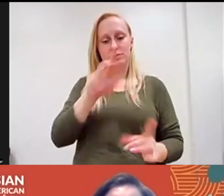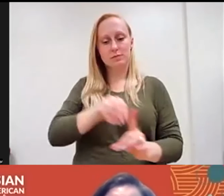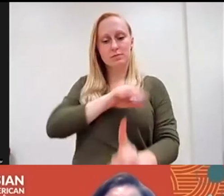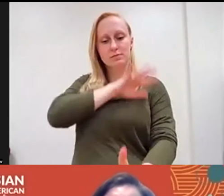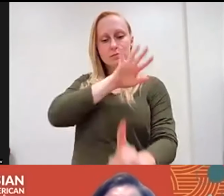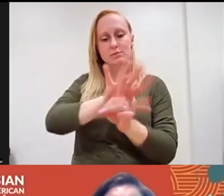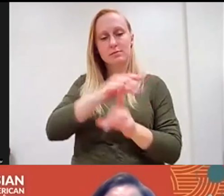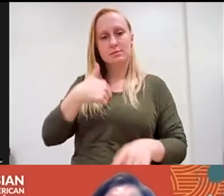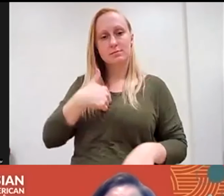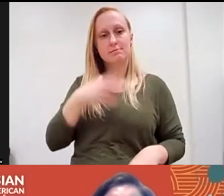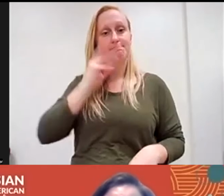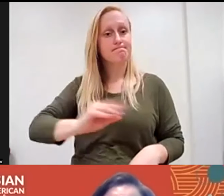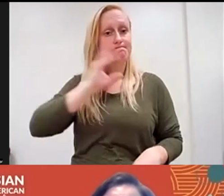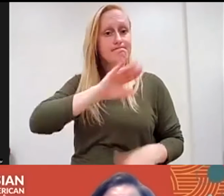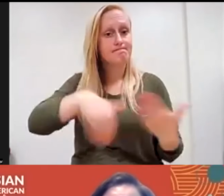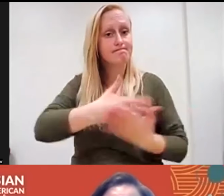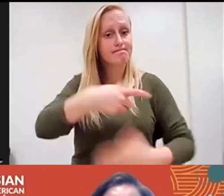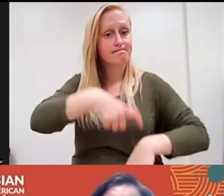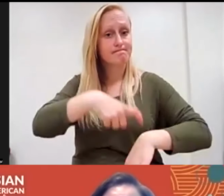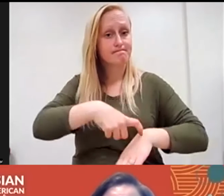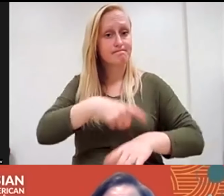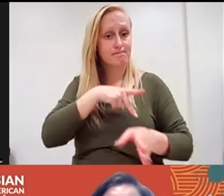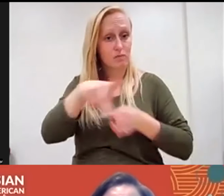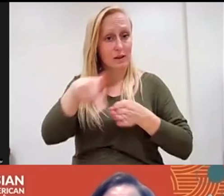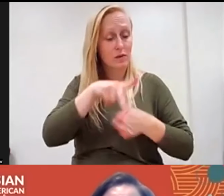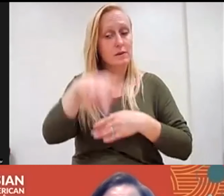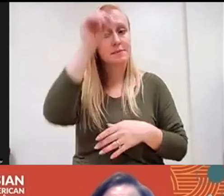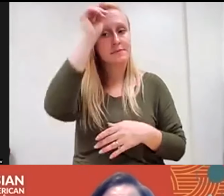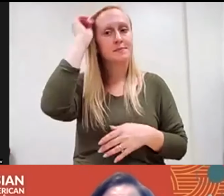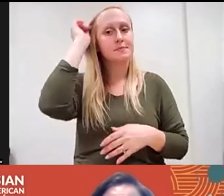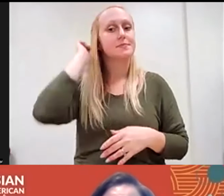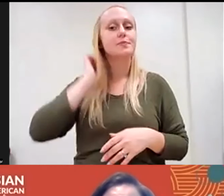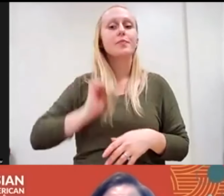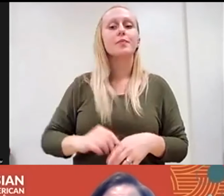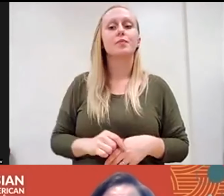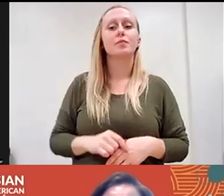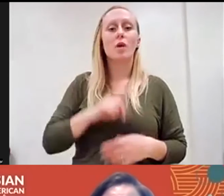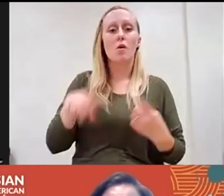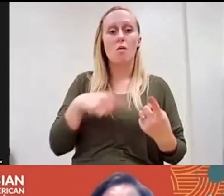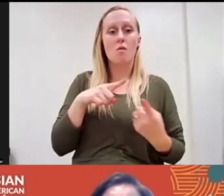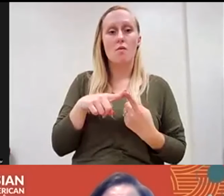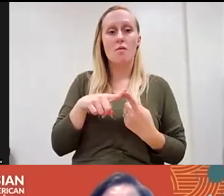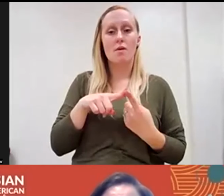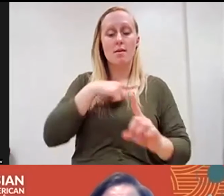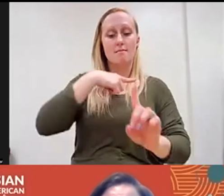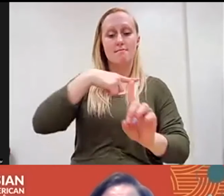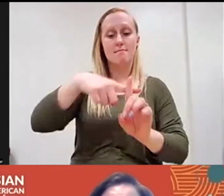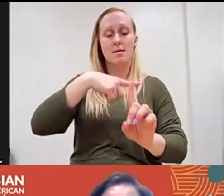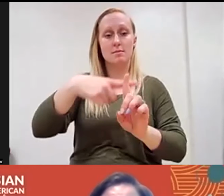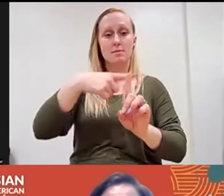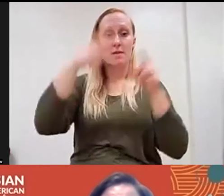experienced it all the time professionally, when there's a positive outcome,